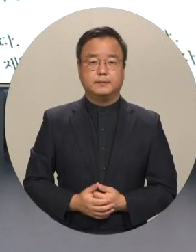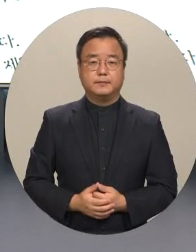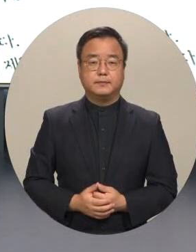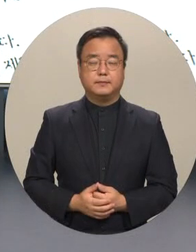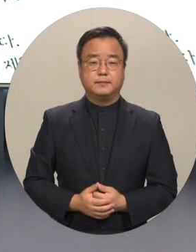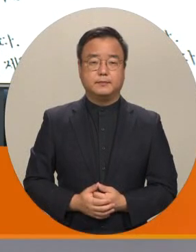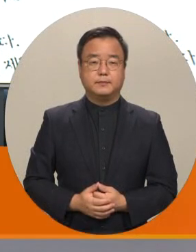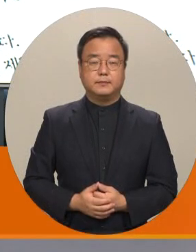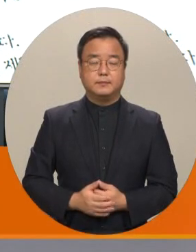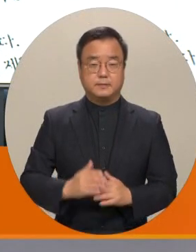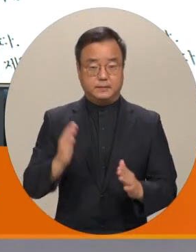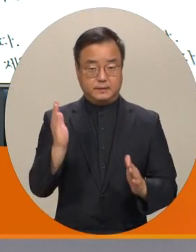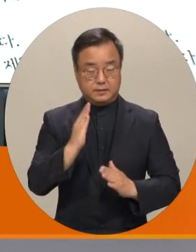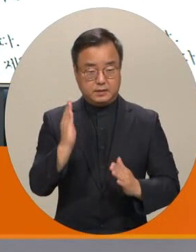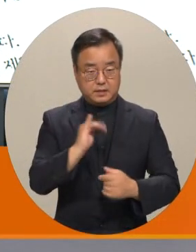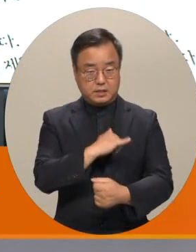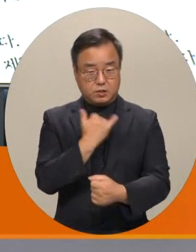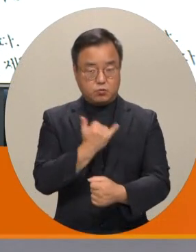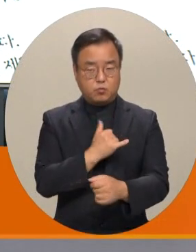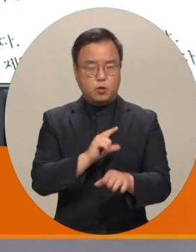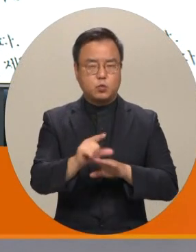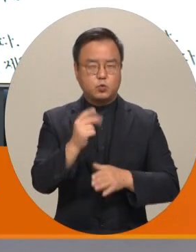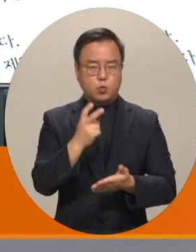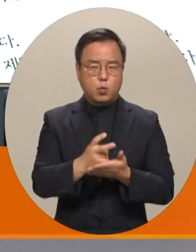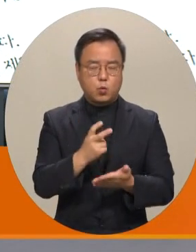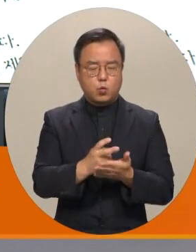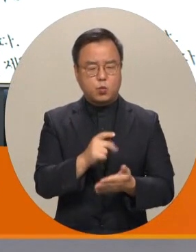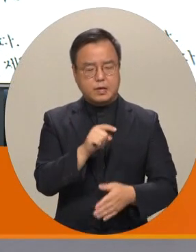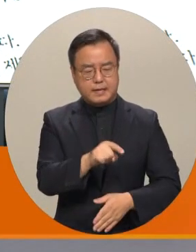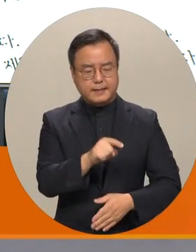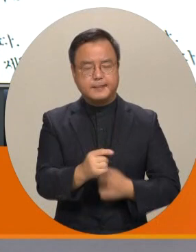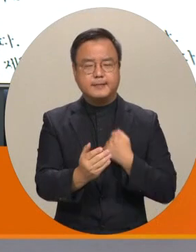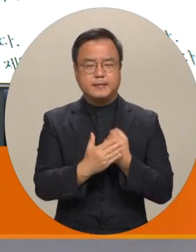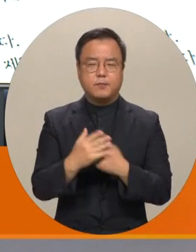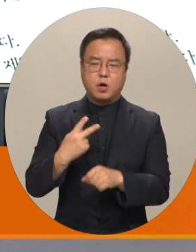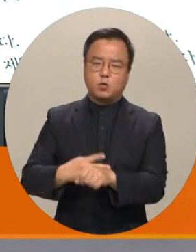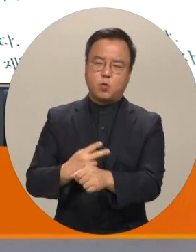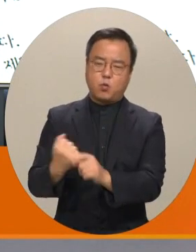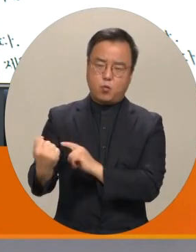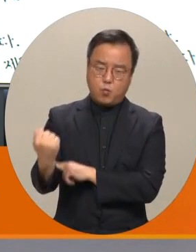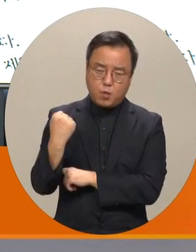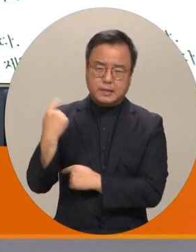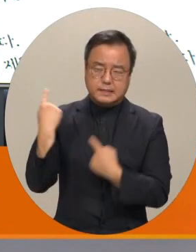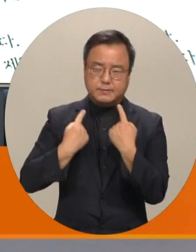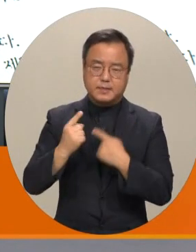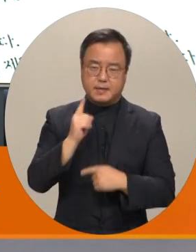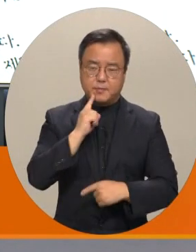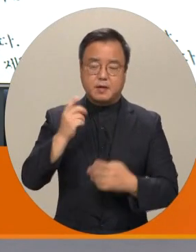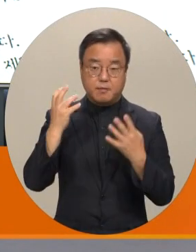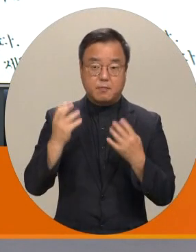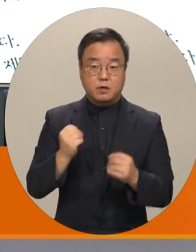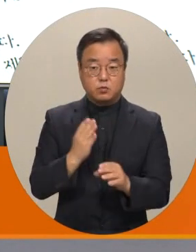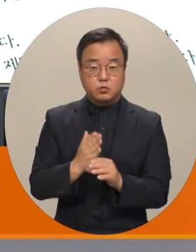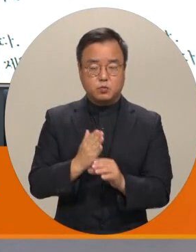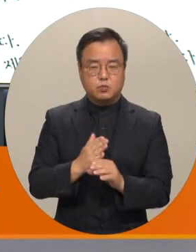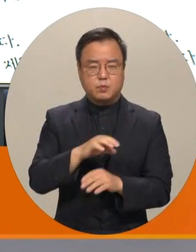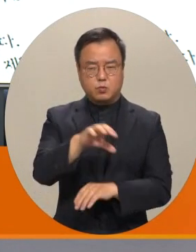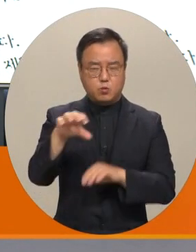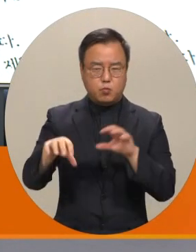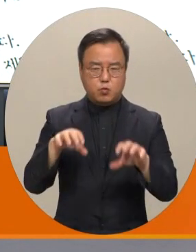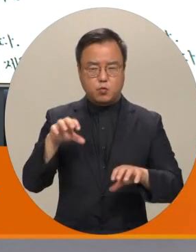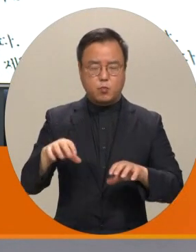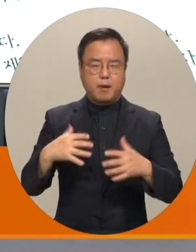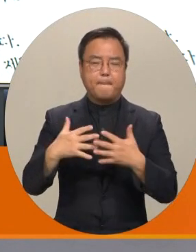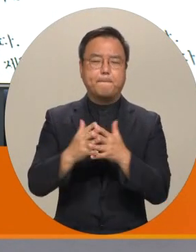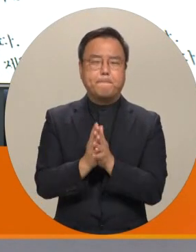최근 학생 인권 조례가 교권 치마의 주범으로 지목 받으면서 각 지역의 시도 의회를 중심으로 페이지 움직임이